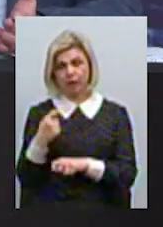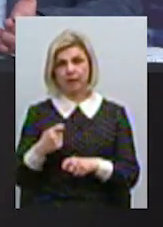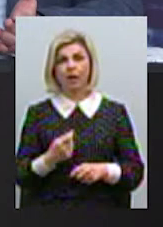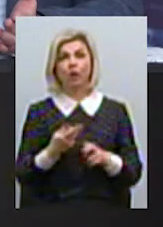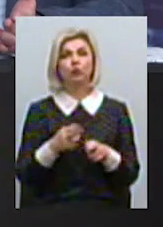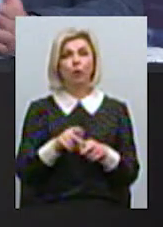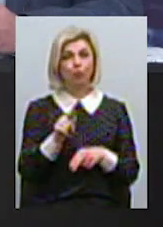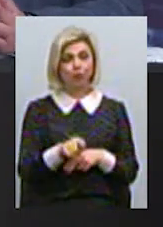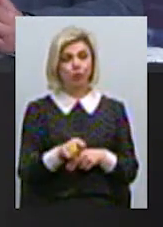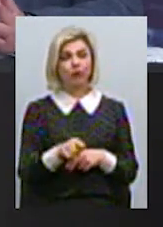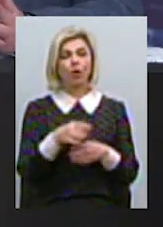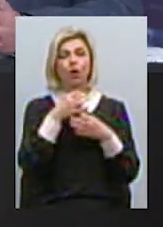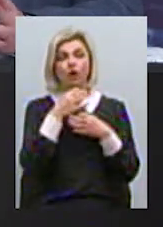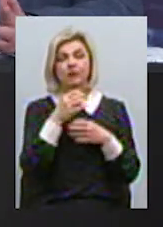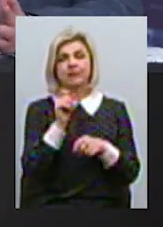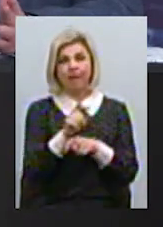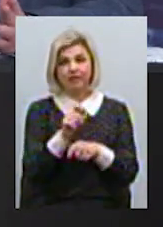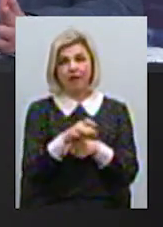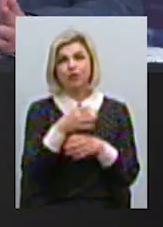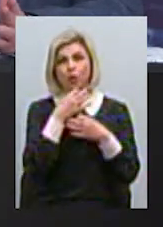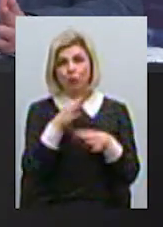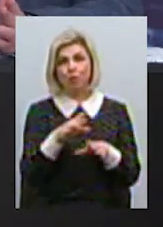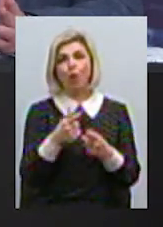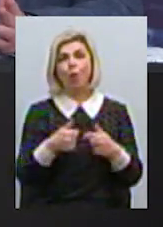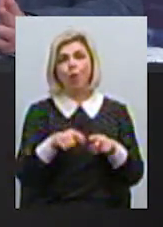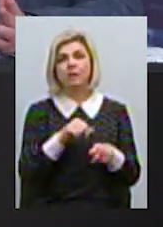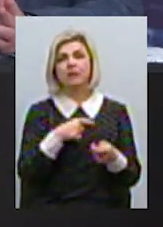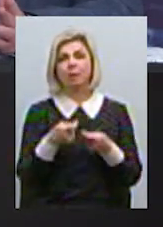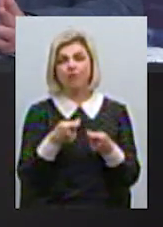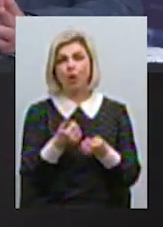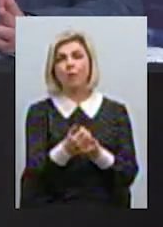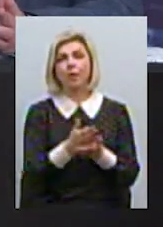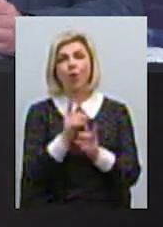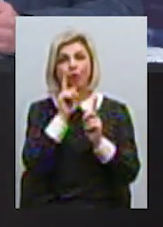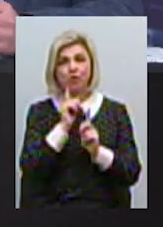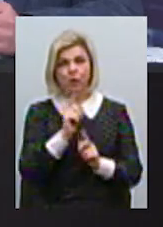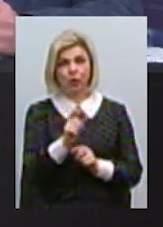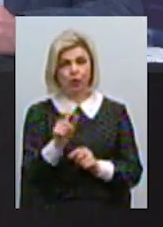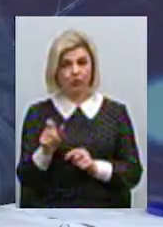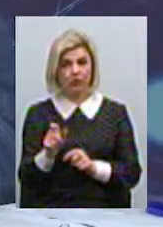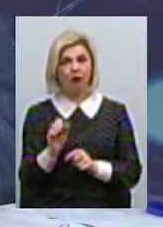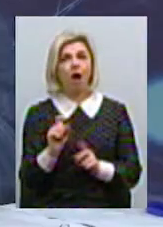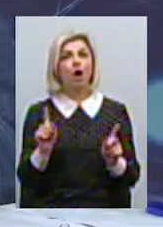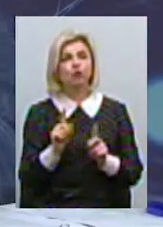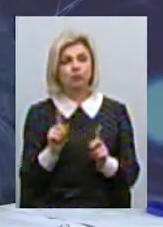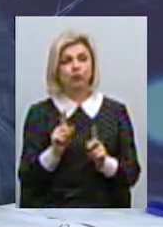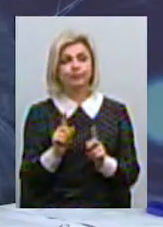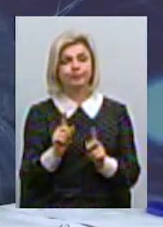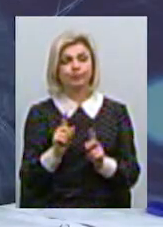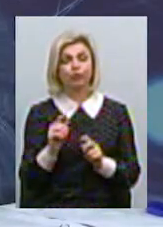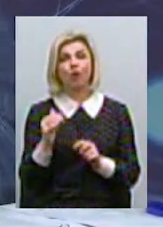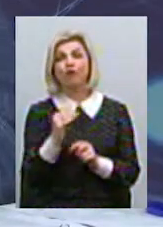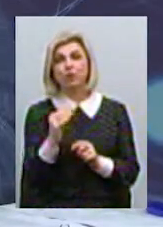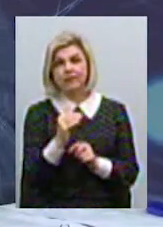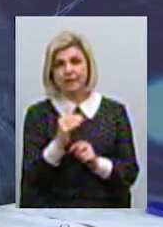Тому завдання будь-якого органу самоврядування – це забезпечення комфорту громадян. Що стосується екстериторіальності функцій. Ви